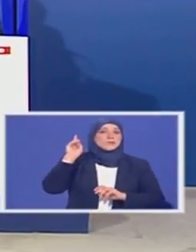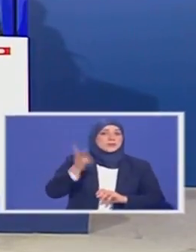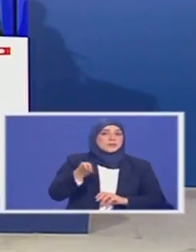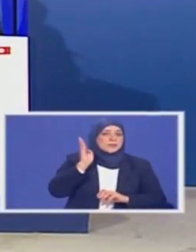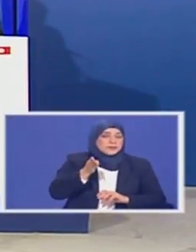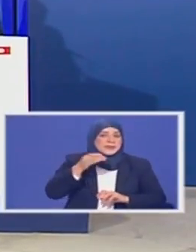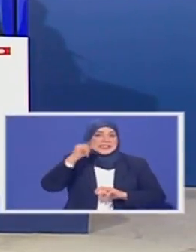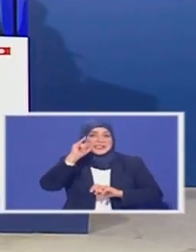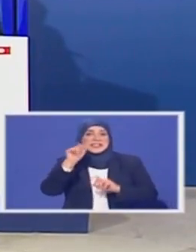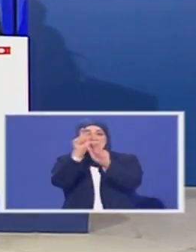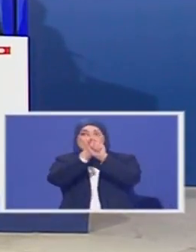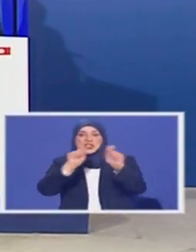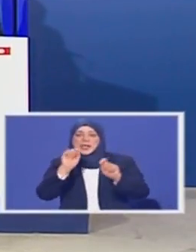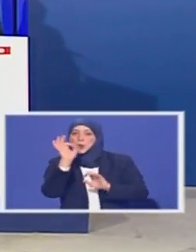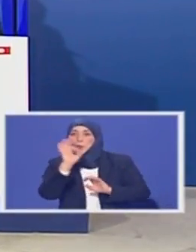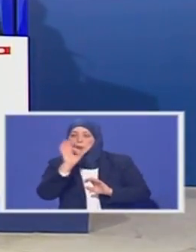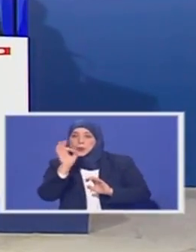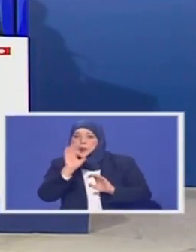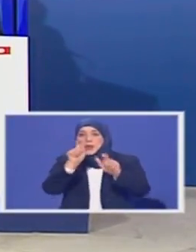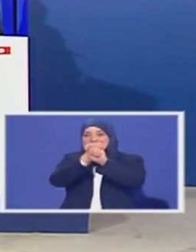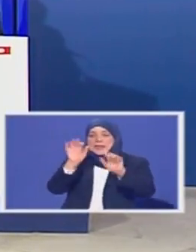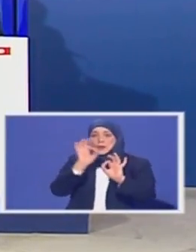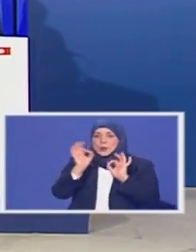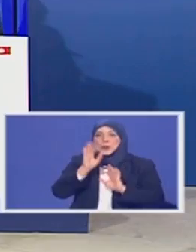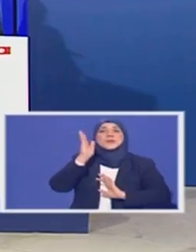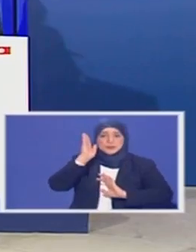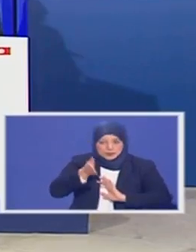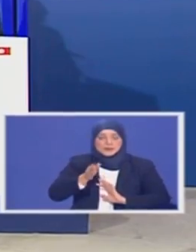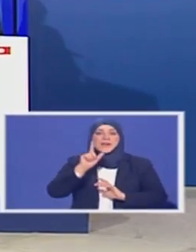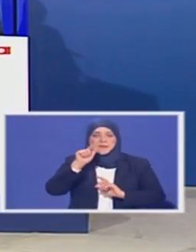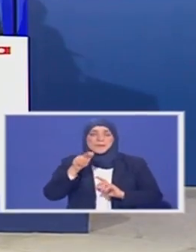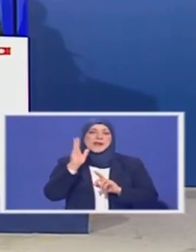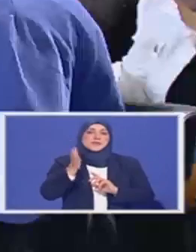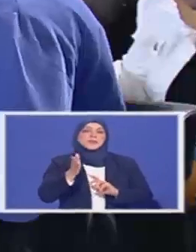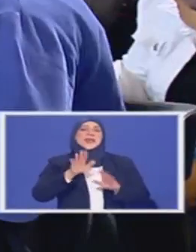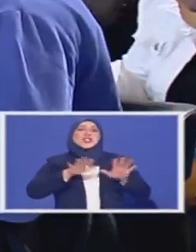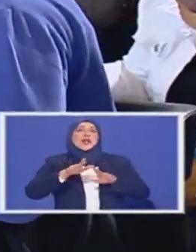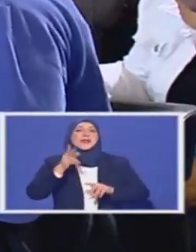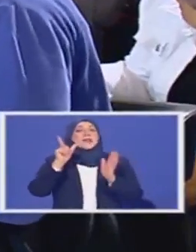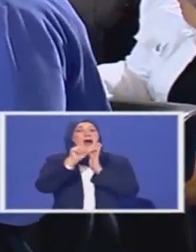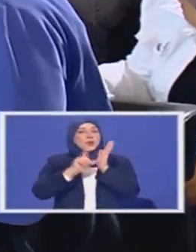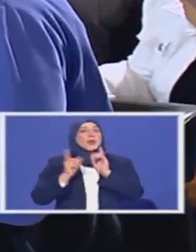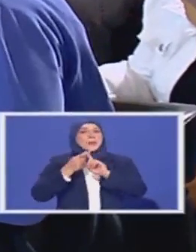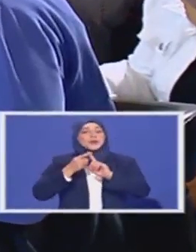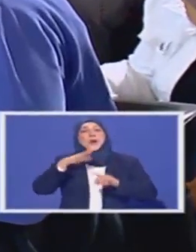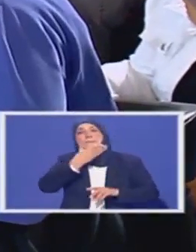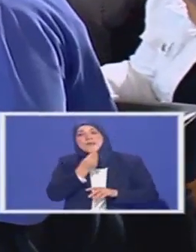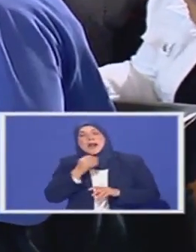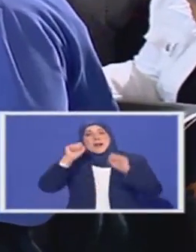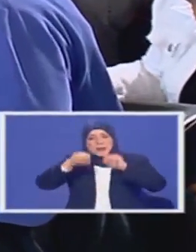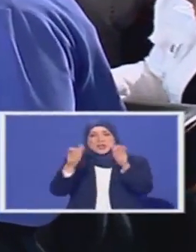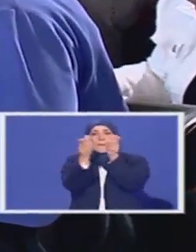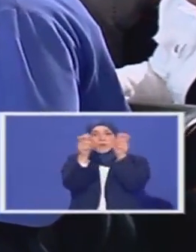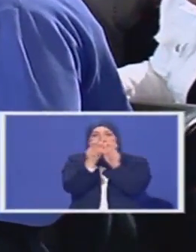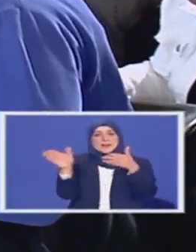مدى التزام الإجراءات الصحية اللي تنجم حتى تمشي نحو معناها غلق المؤسسة، تنجم حتى